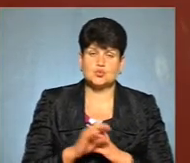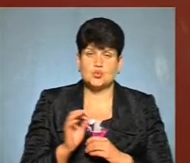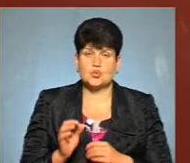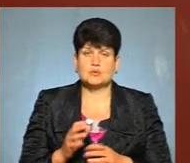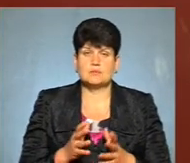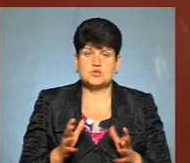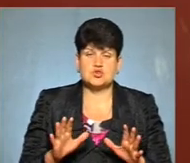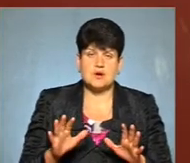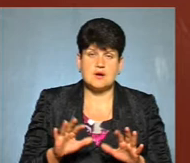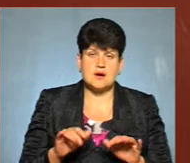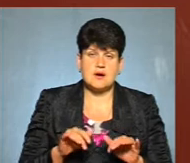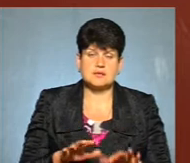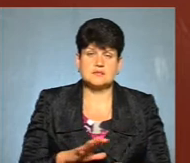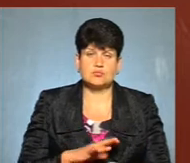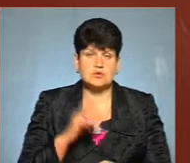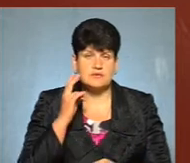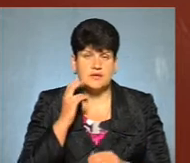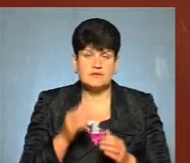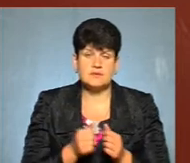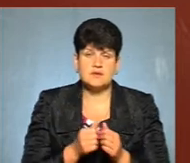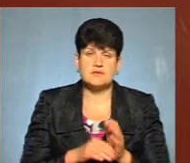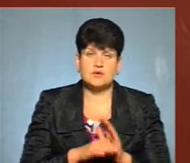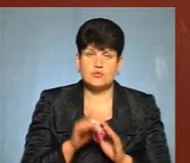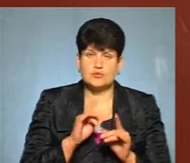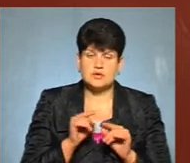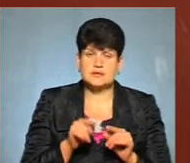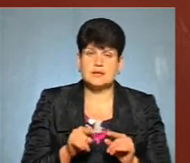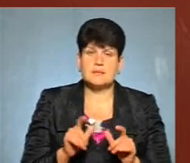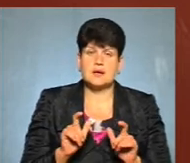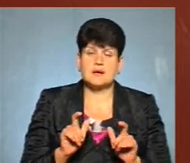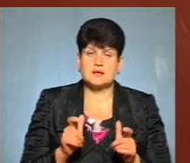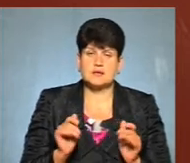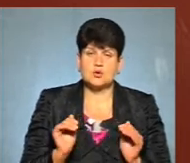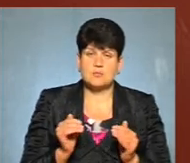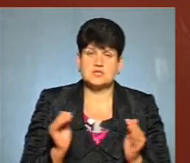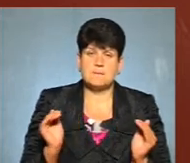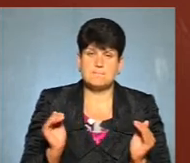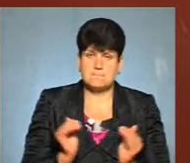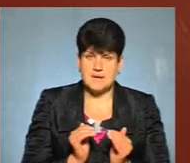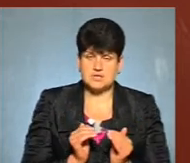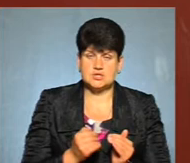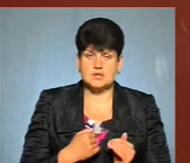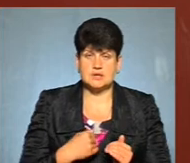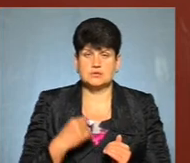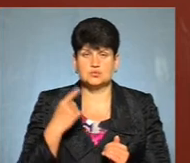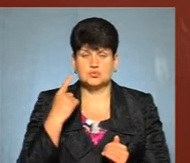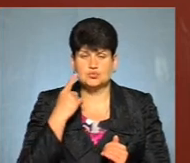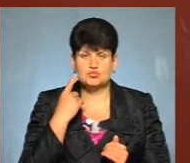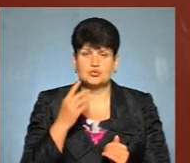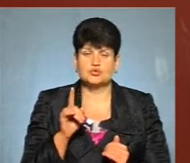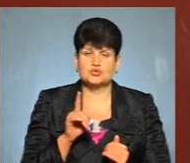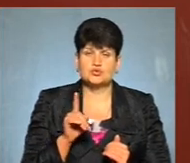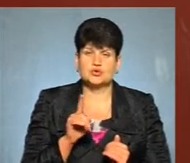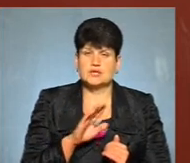у Києві під стінами Верховної Ради. Там карантинні обмеження менші, і я думаю, що навіть не сотні, а